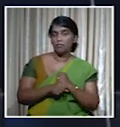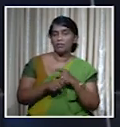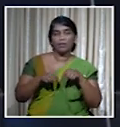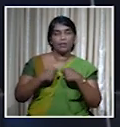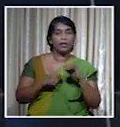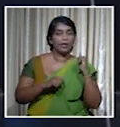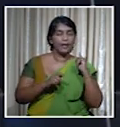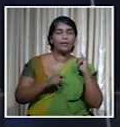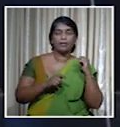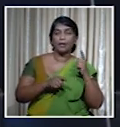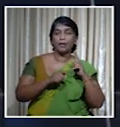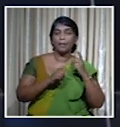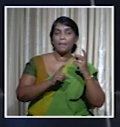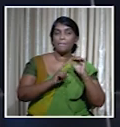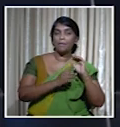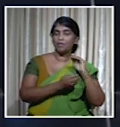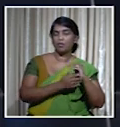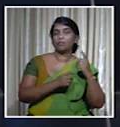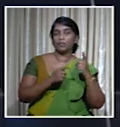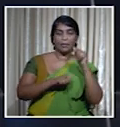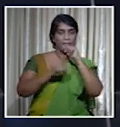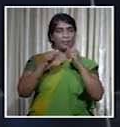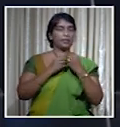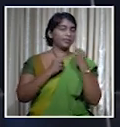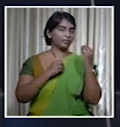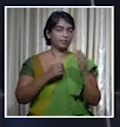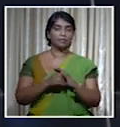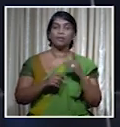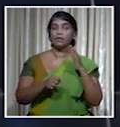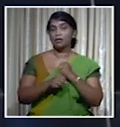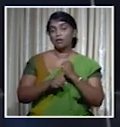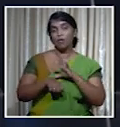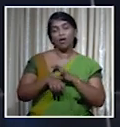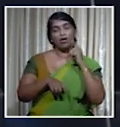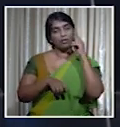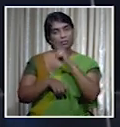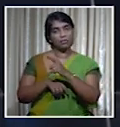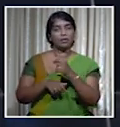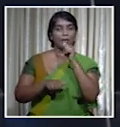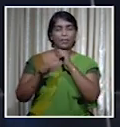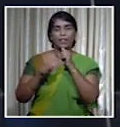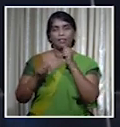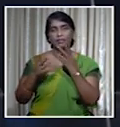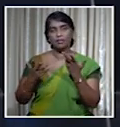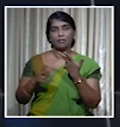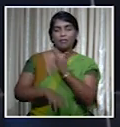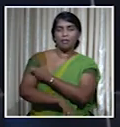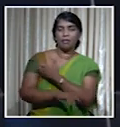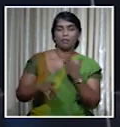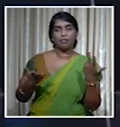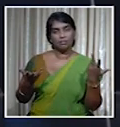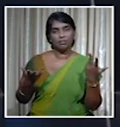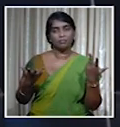දරන්නේ 160ක් පුද්ගලික ආයතන වලින් තමයි බෙහෙත් ටික දෙන්නේ. ඉතින් රජයේ ස්පිරිතාලෙට ගියත් බෙහෙත් නැහැ කිව්වම, ඉන්ජෙක්ෂන් නැහැ